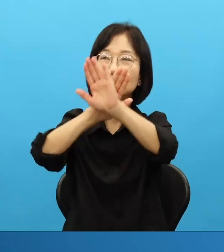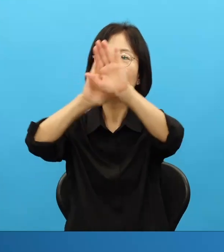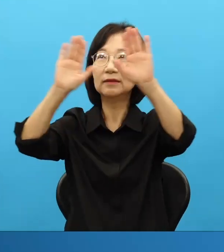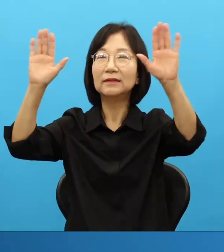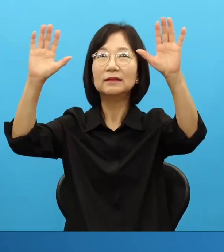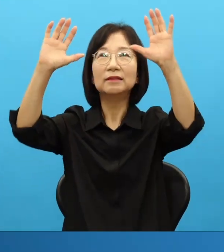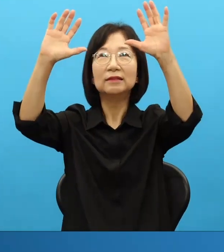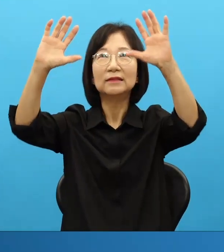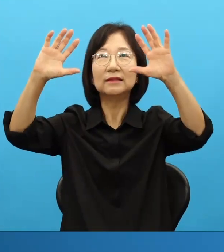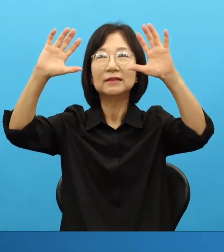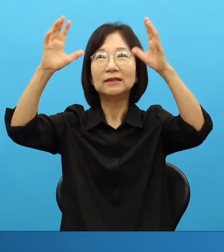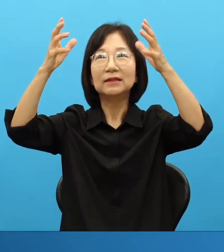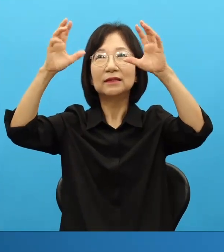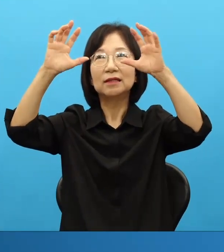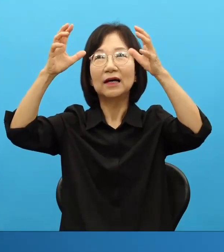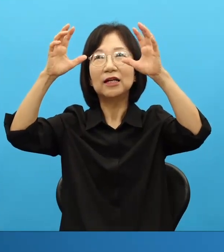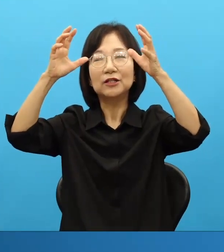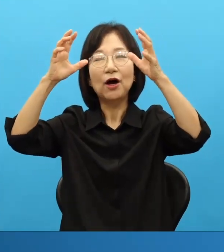이름은